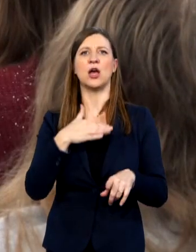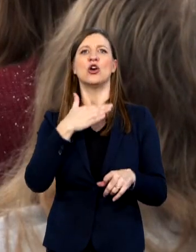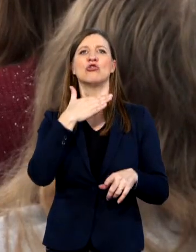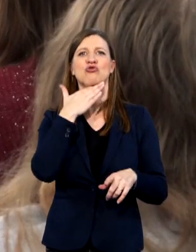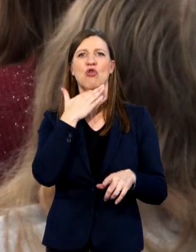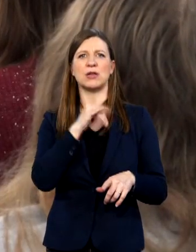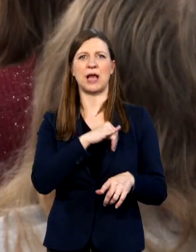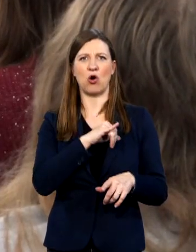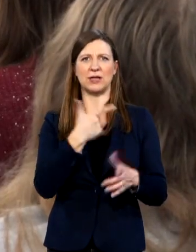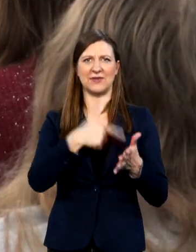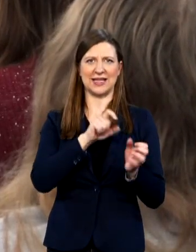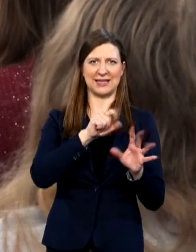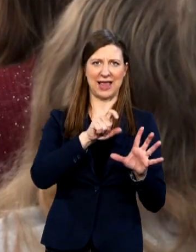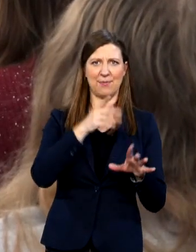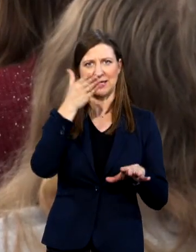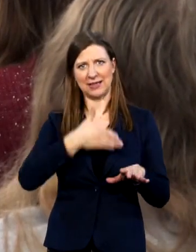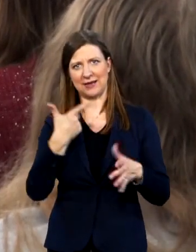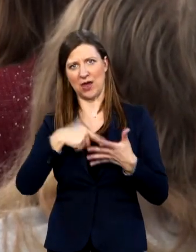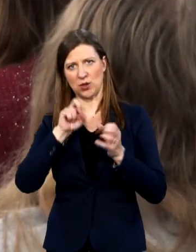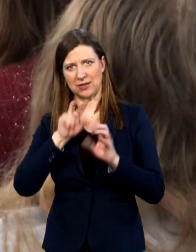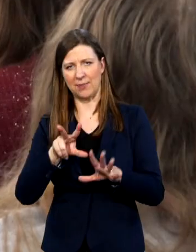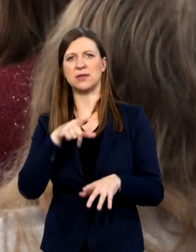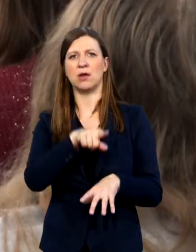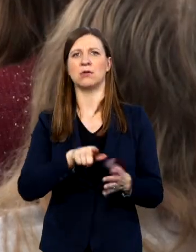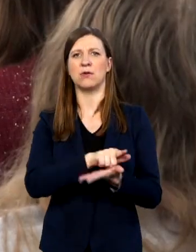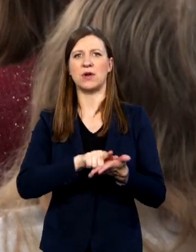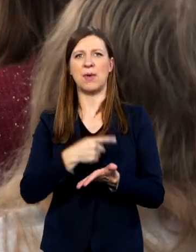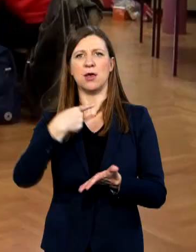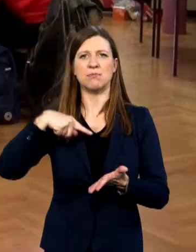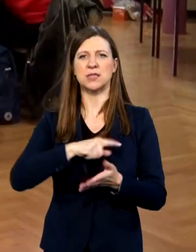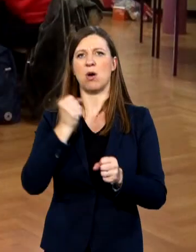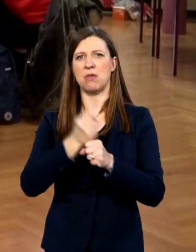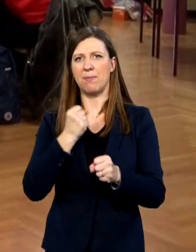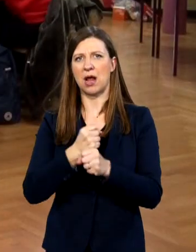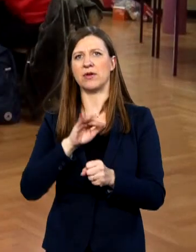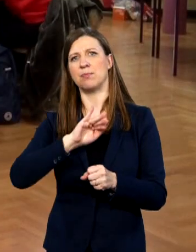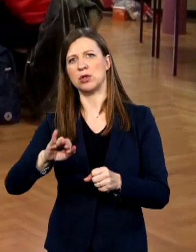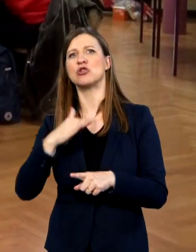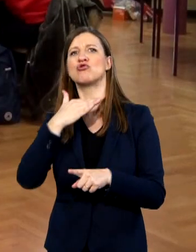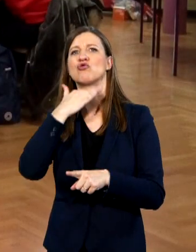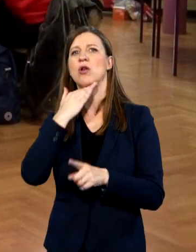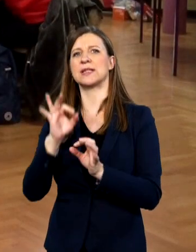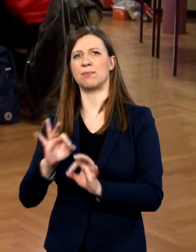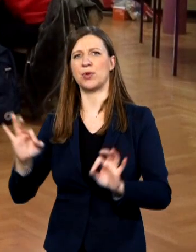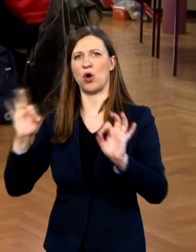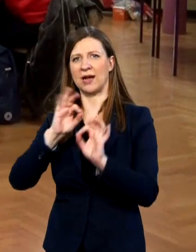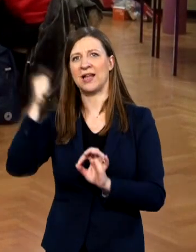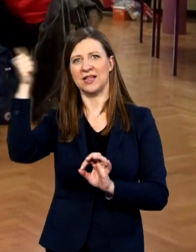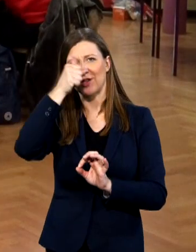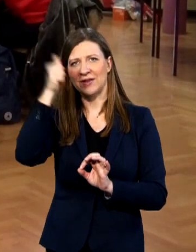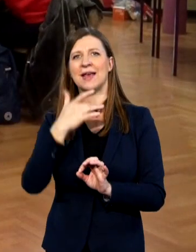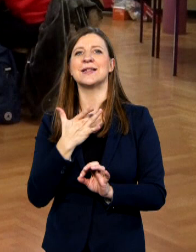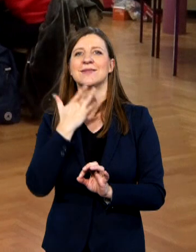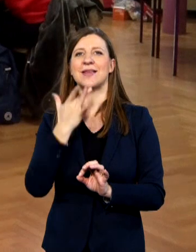2018. odnosno školska godina 17-18. Osmislili smo i provodimo jedan školski projekt koji smo